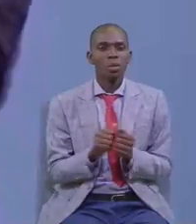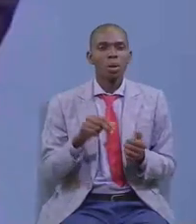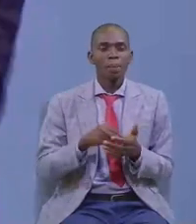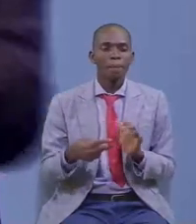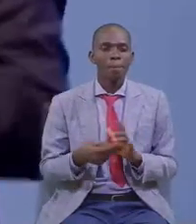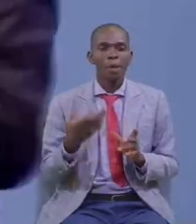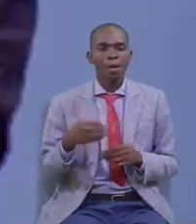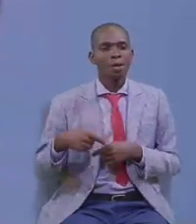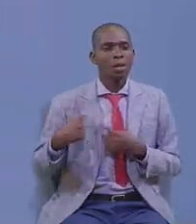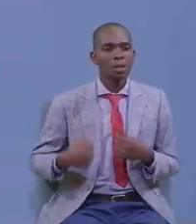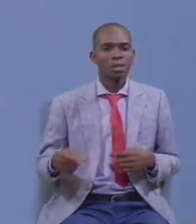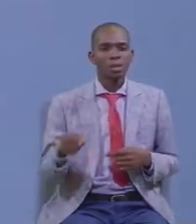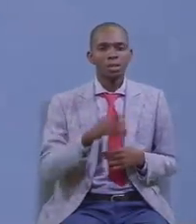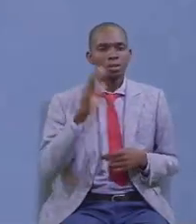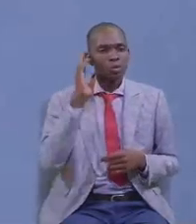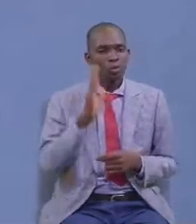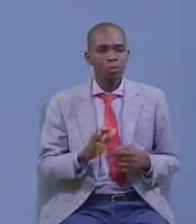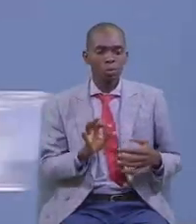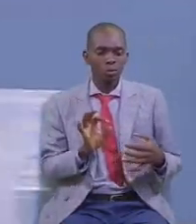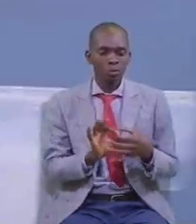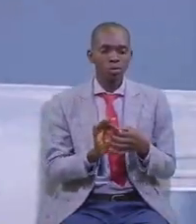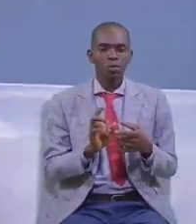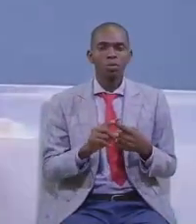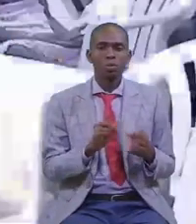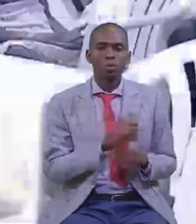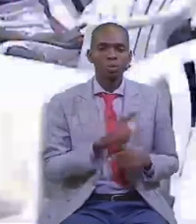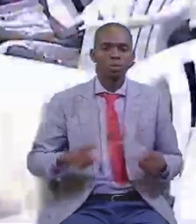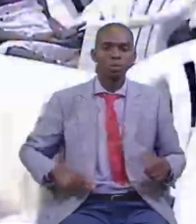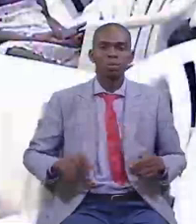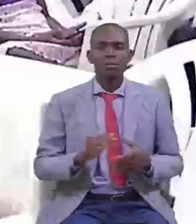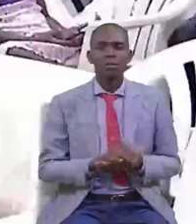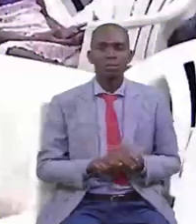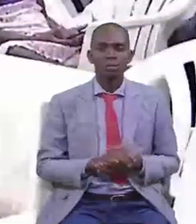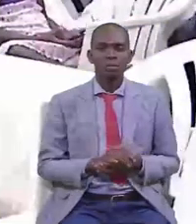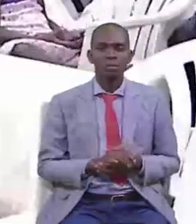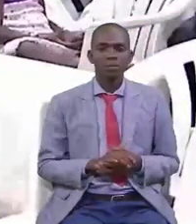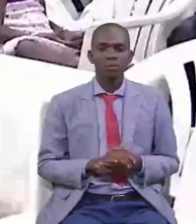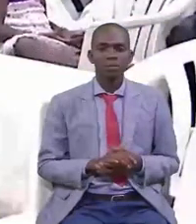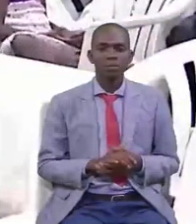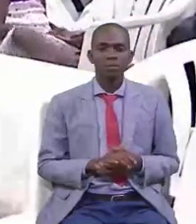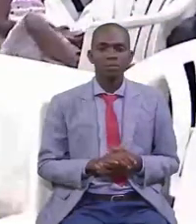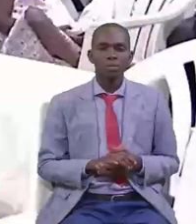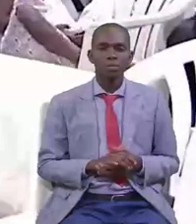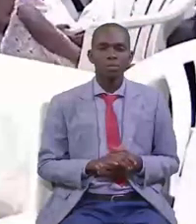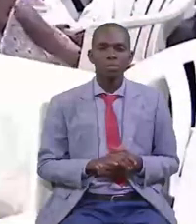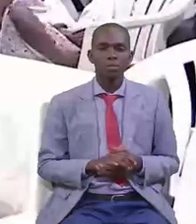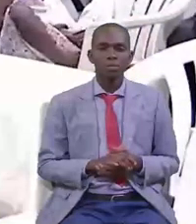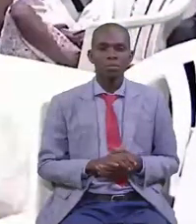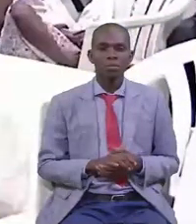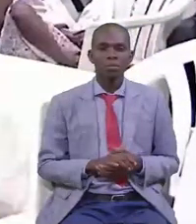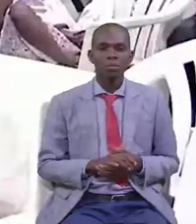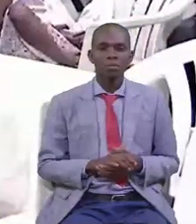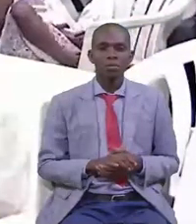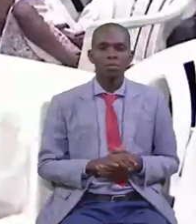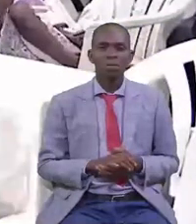Lorsqu'il fut arrivé, acte 11, 23, et qu'il eut vu la grâce de Dieu, il s'en réjouit et les exhorta tous à rester d'un cœur ferme, attaché